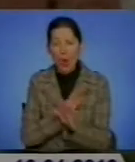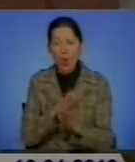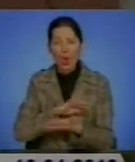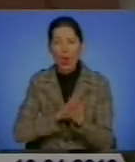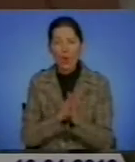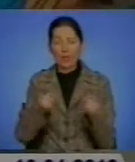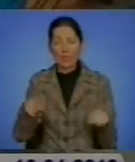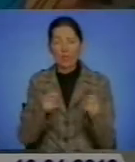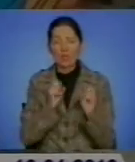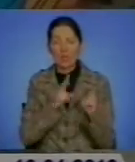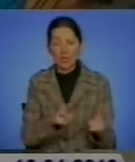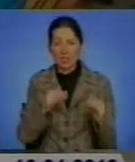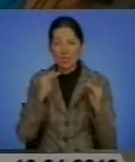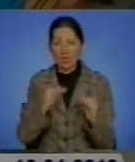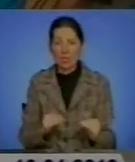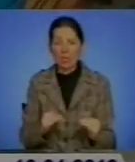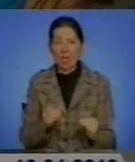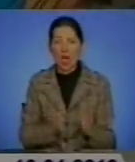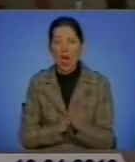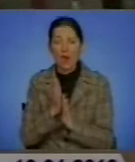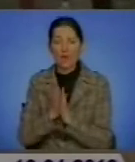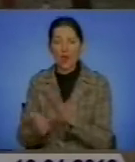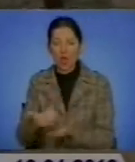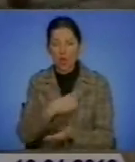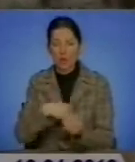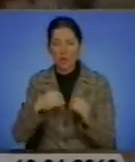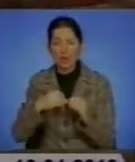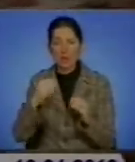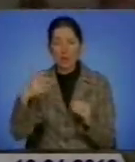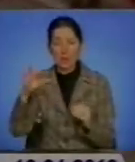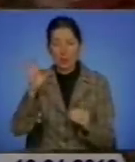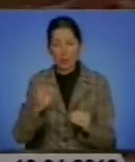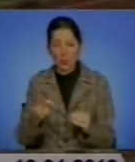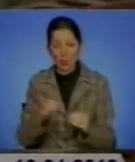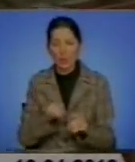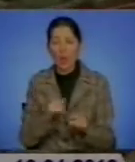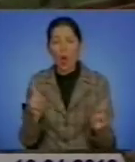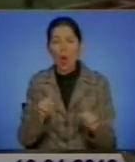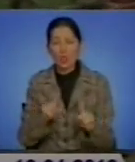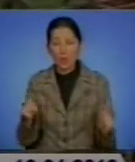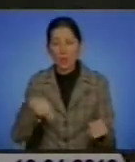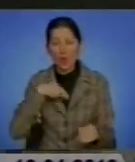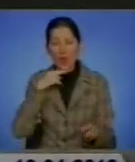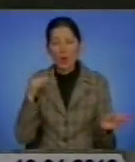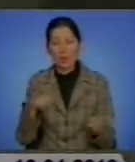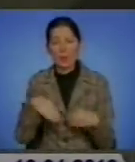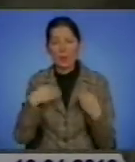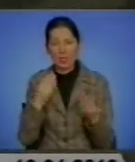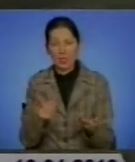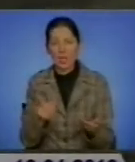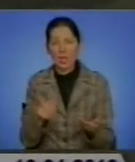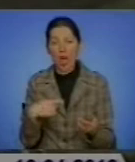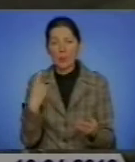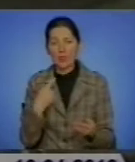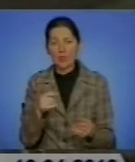зниження врожайності на 10-15%. Цього треба уникнути, наголосив прем'єр. Особливу увагу потрібно приділити областям у зоні